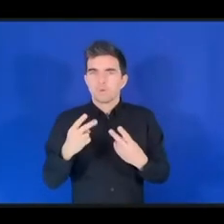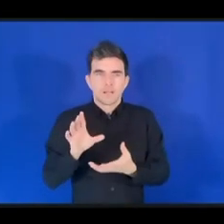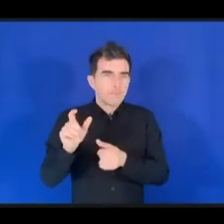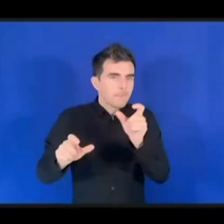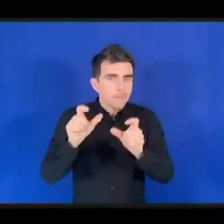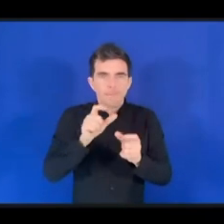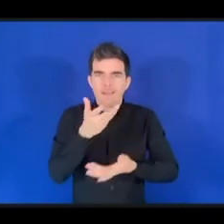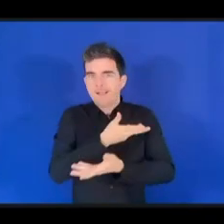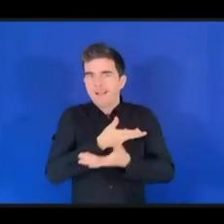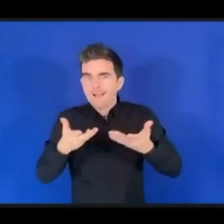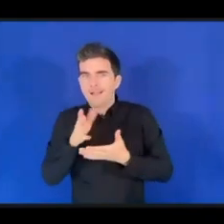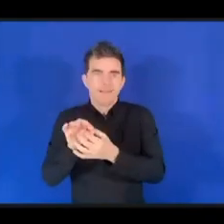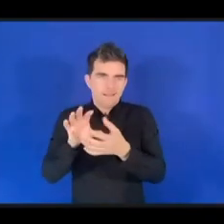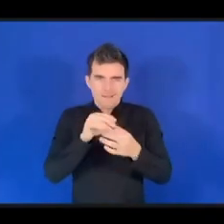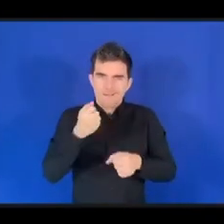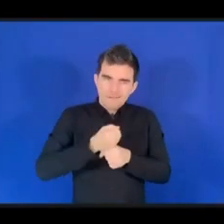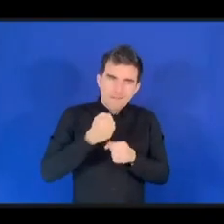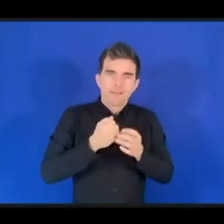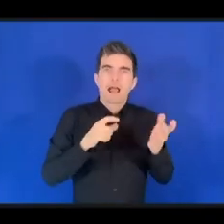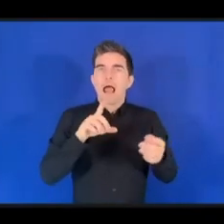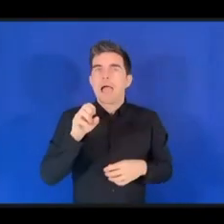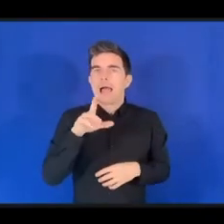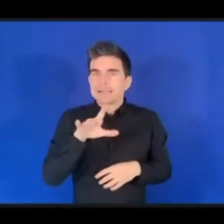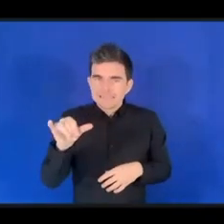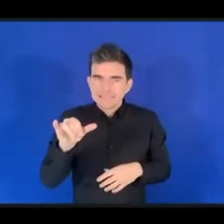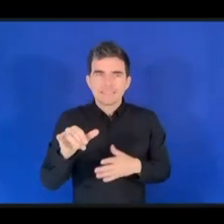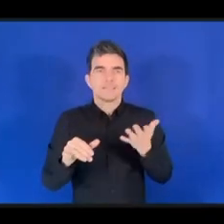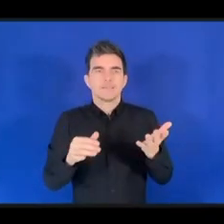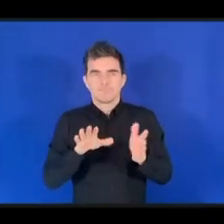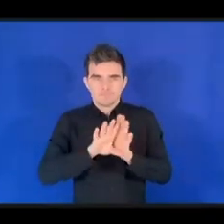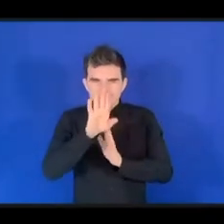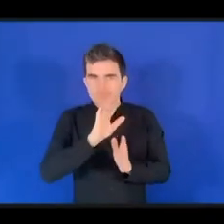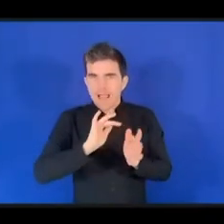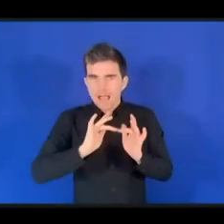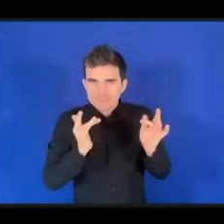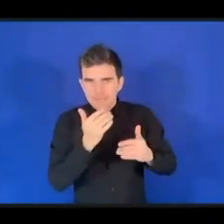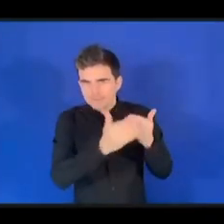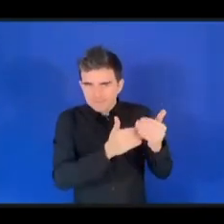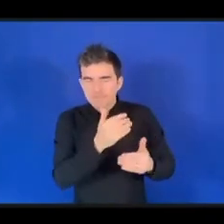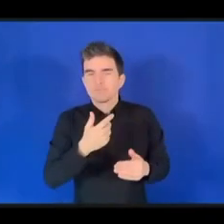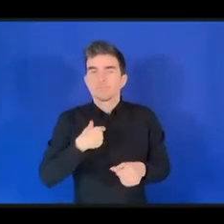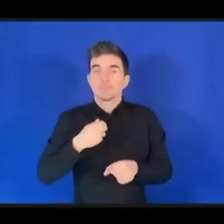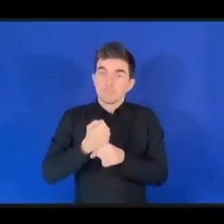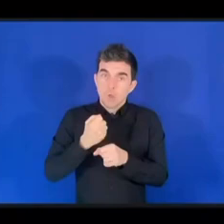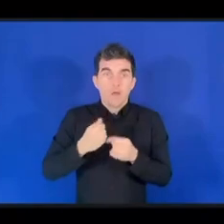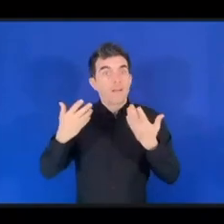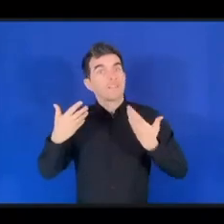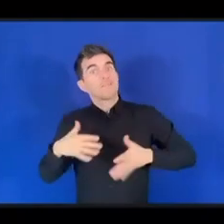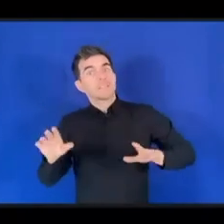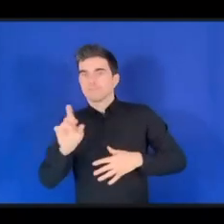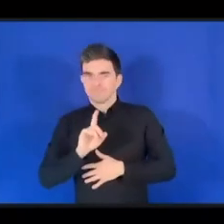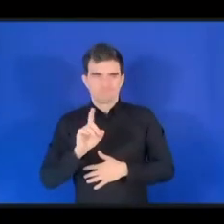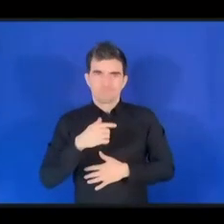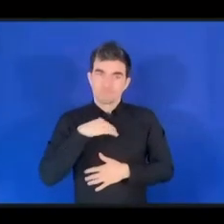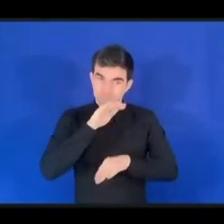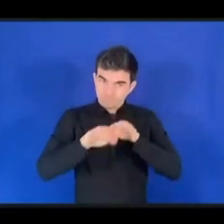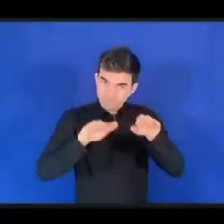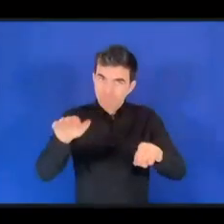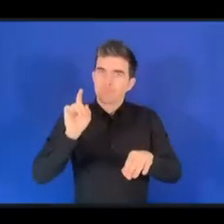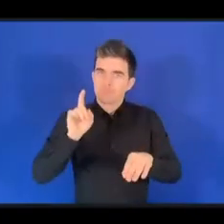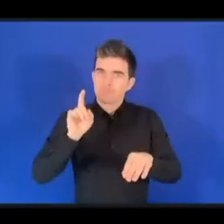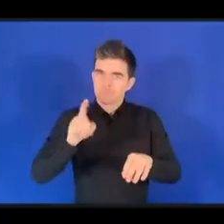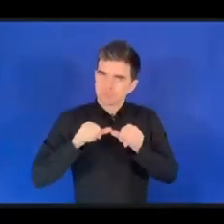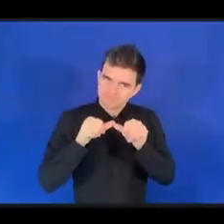سش اذكر دائما بالكثير من الامتنان هذه ال فتره من